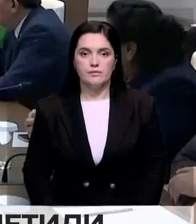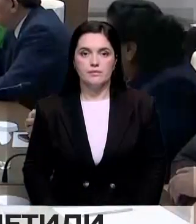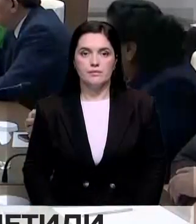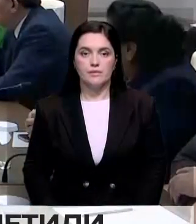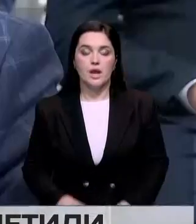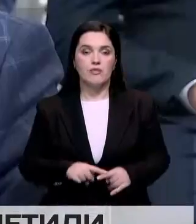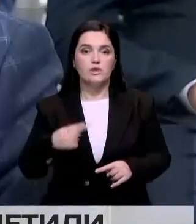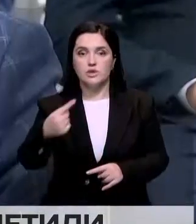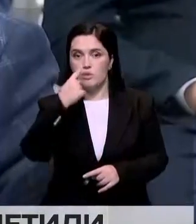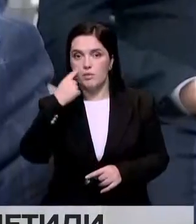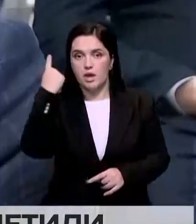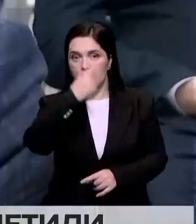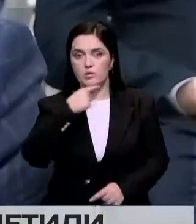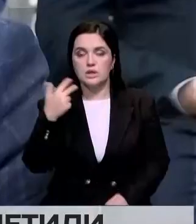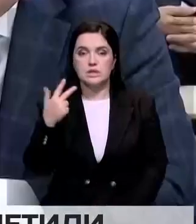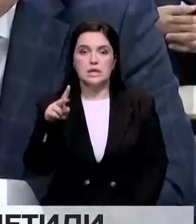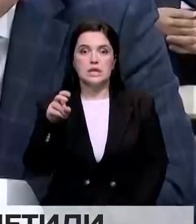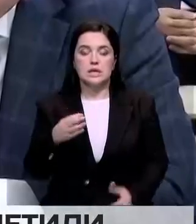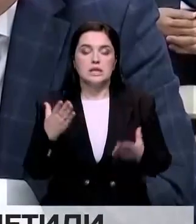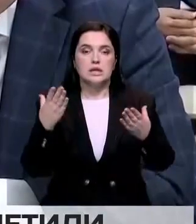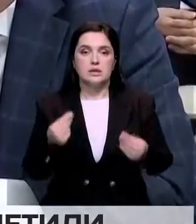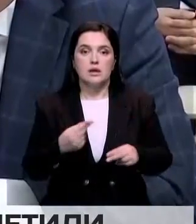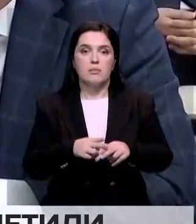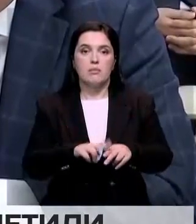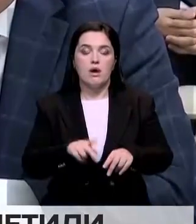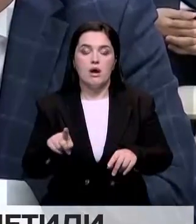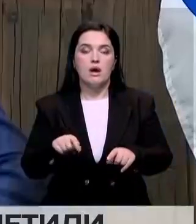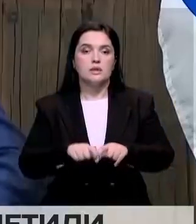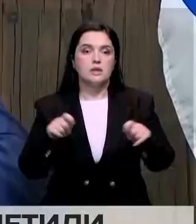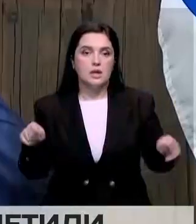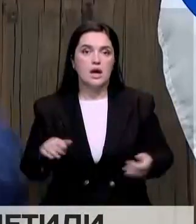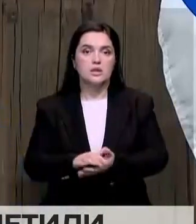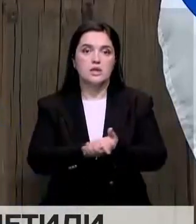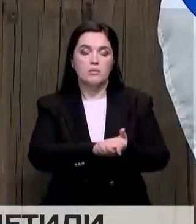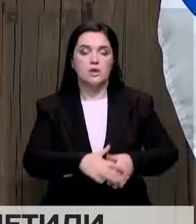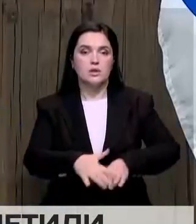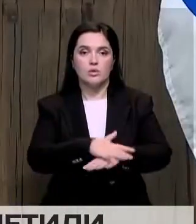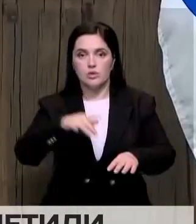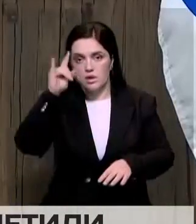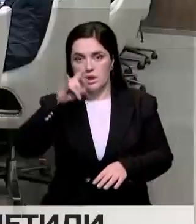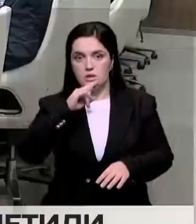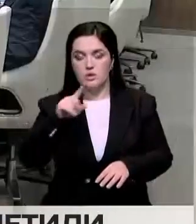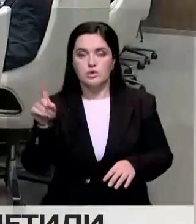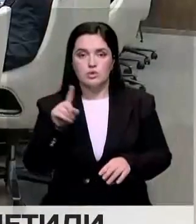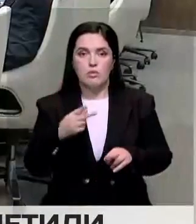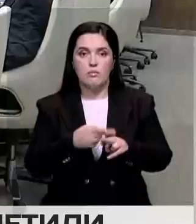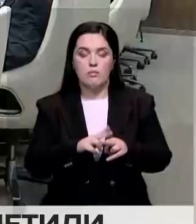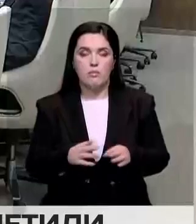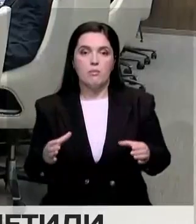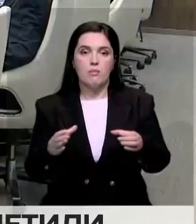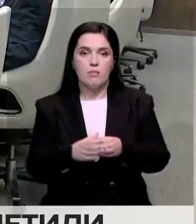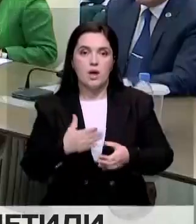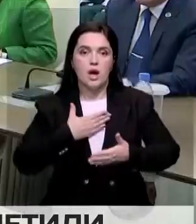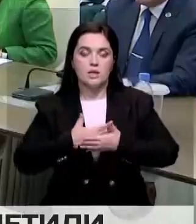В следующем году исполняется 30 лет со дня образования Ассамблеи народа Казахстана. Аким области Асхат Шахаров отметил, что общественное объединение